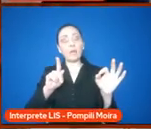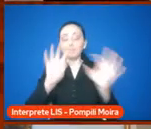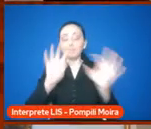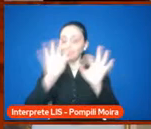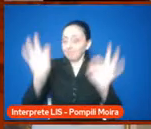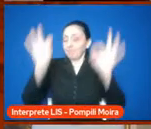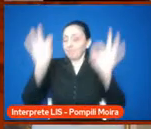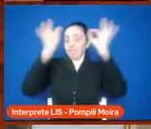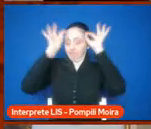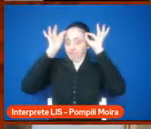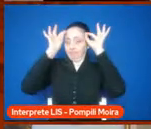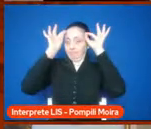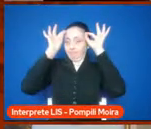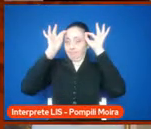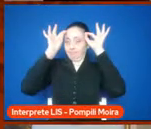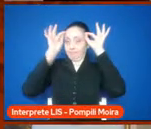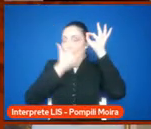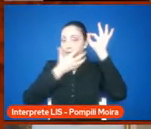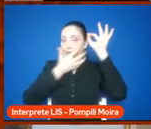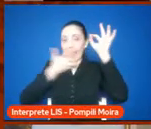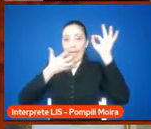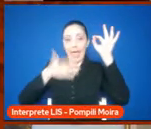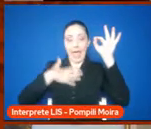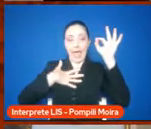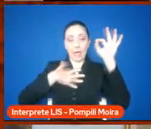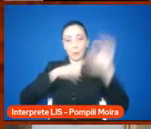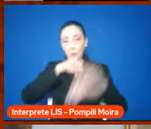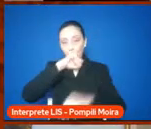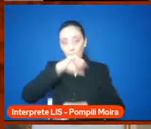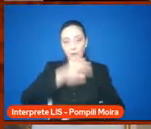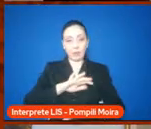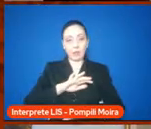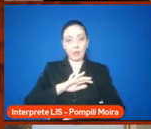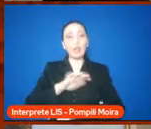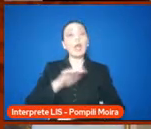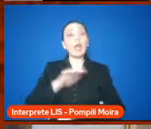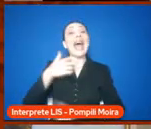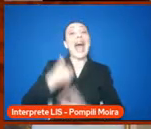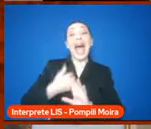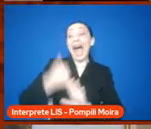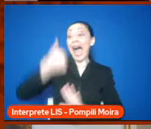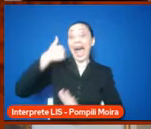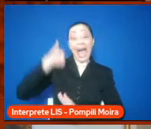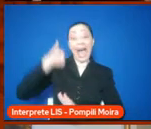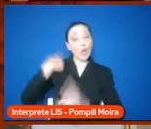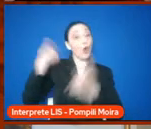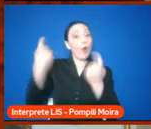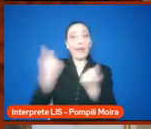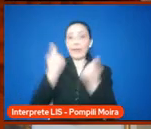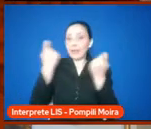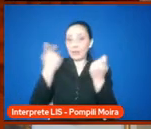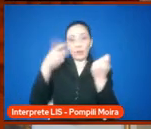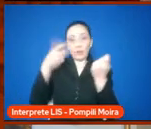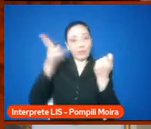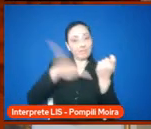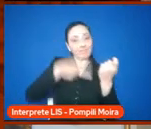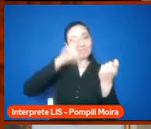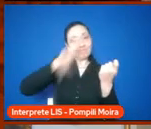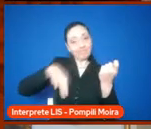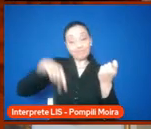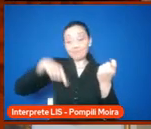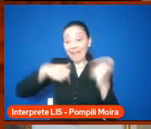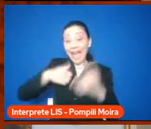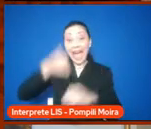apprezzato molto il fatto che l'edizione dello scorso anno non è stata possibile, ma quest'anno, con una modalità